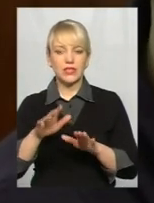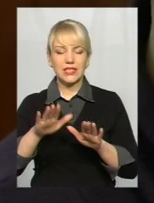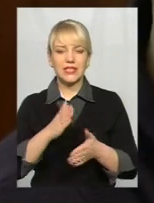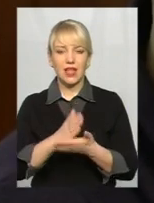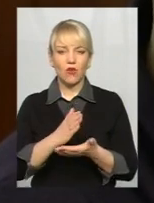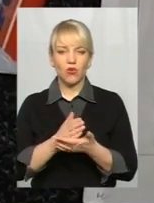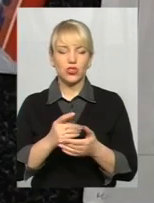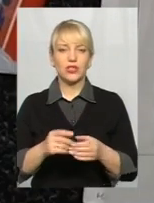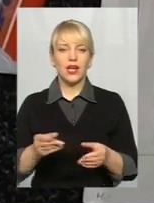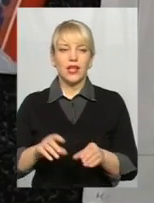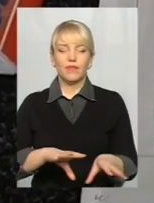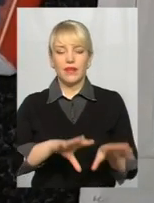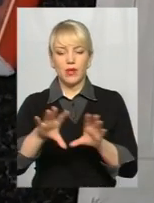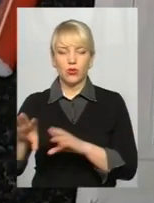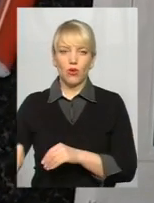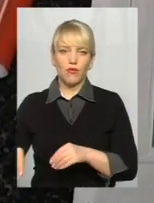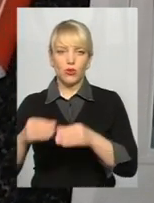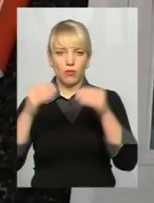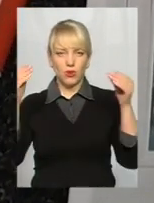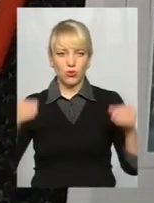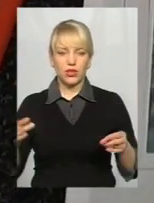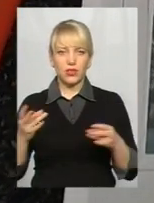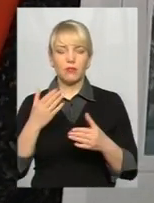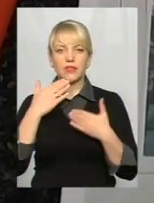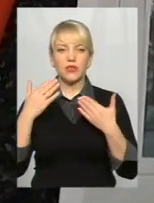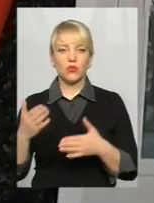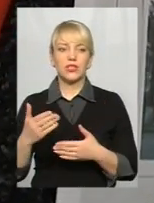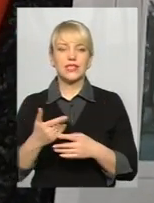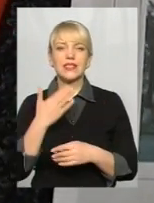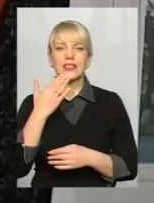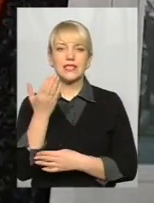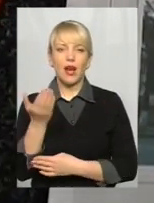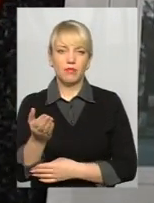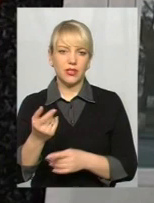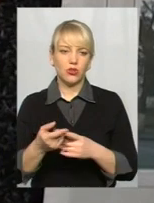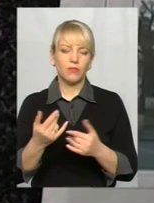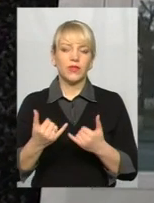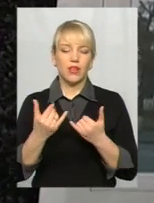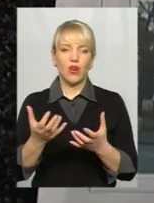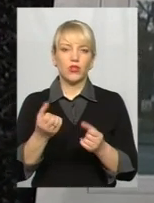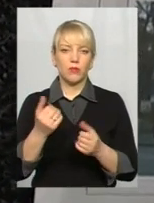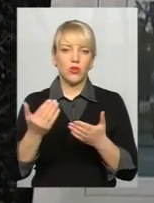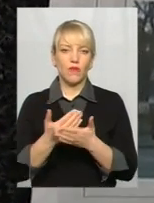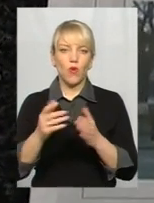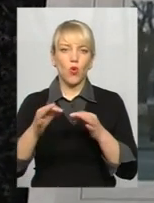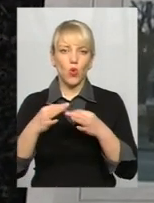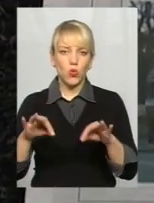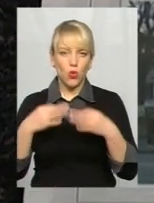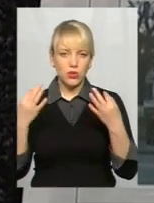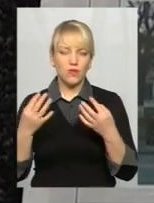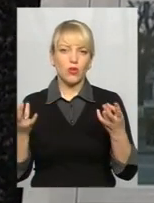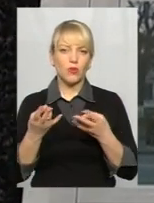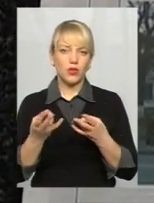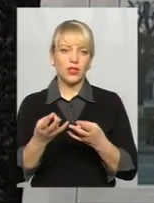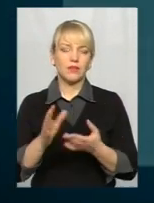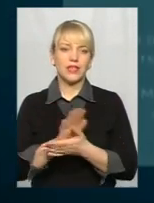демонтованого бікборду, потрібно звертатися із запитом. За словами чиновника, для отримання дозволу на нове місце для конструкції також необхідна